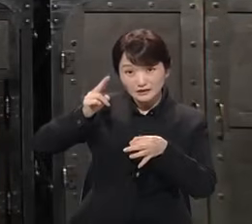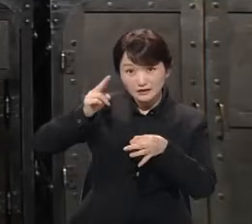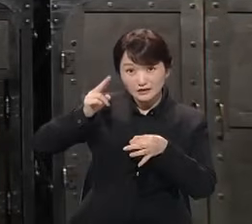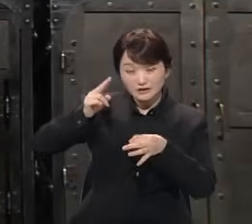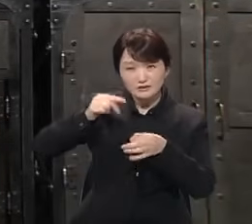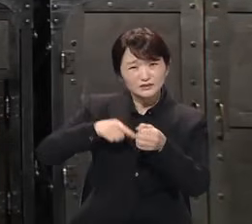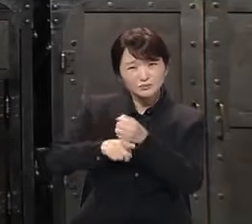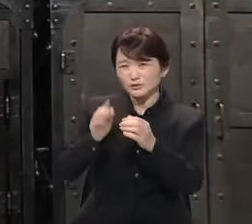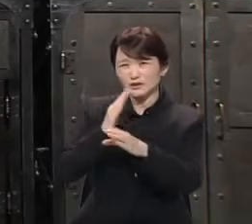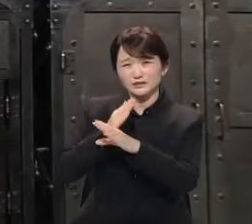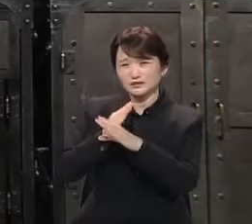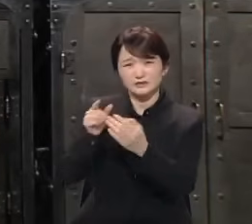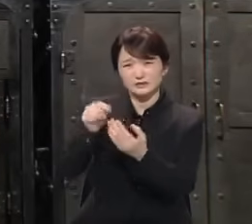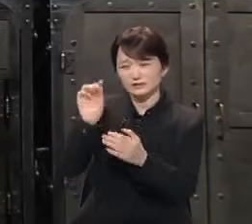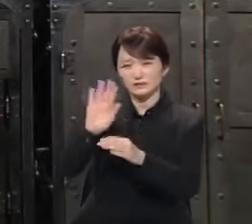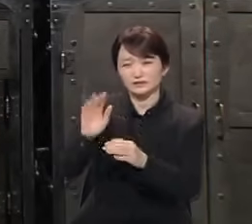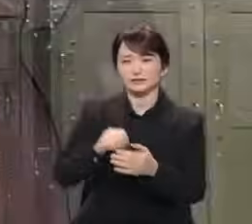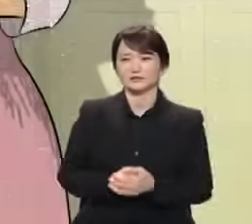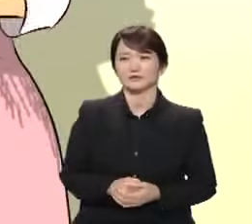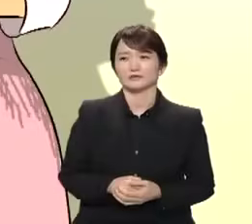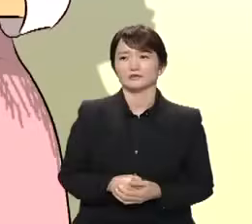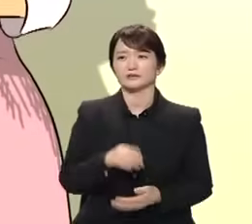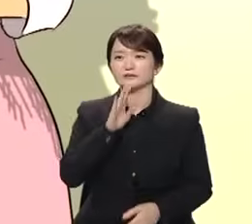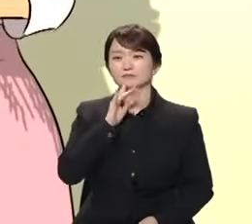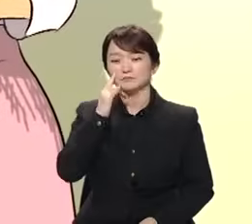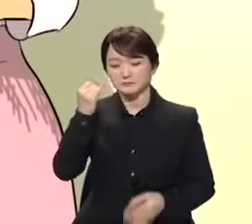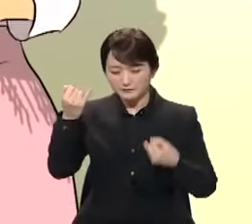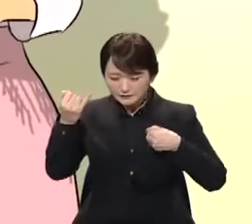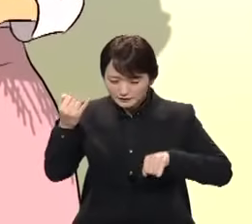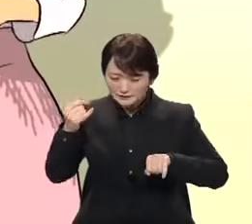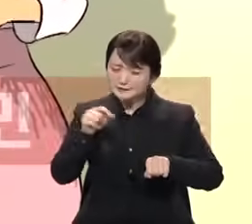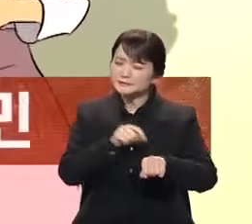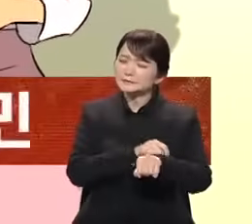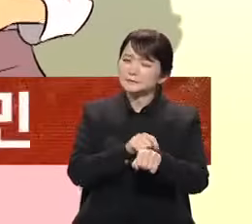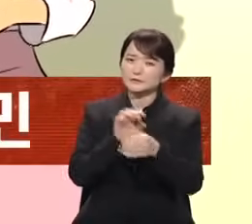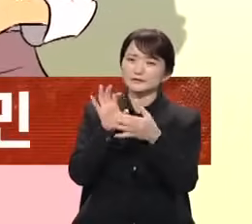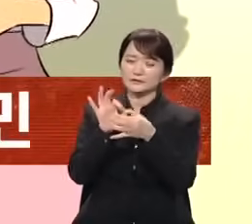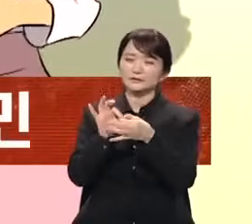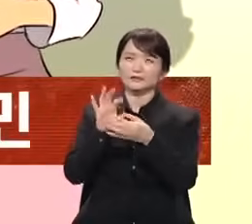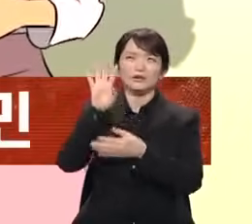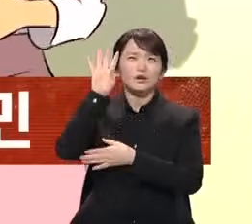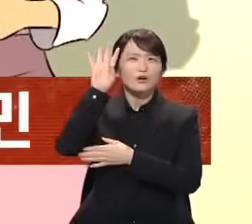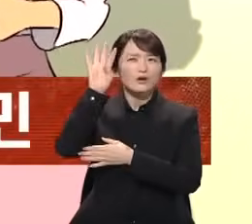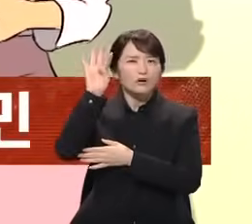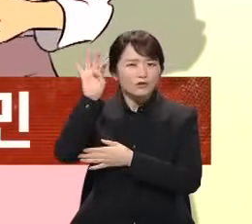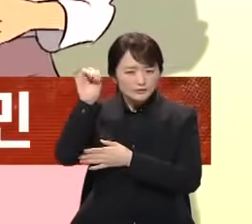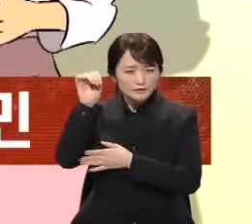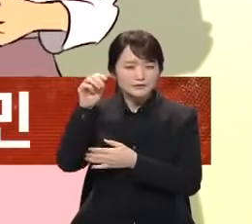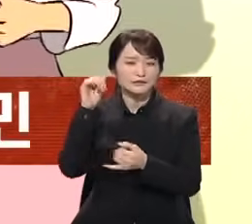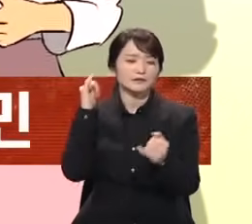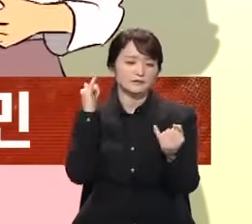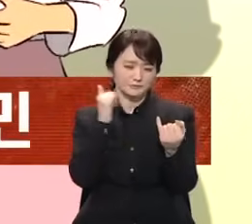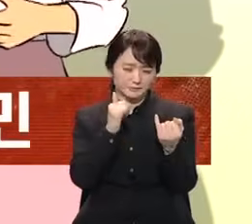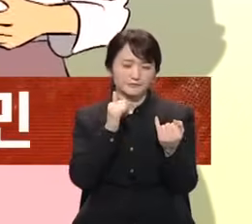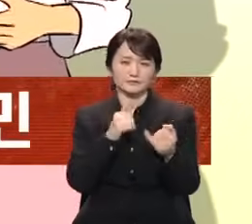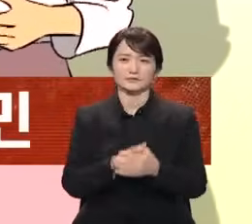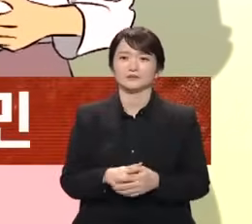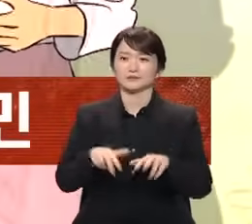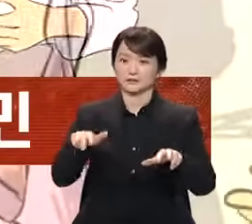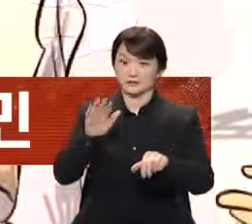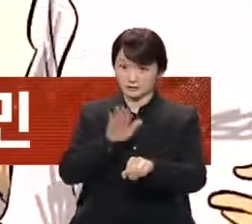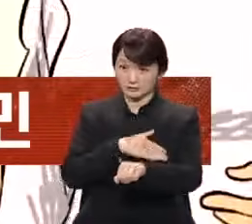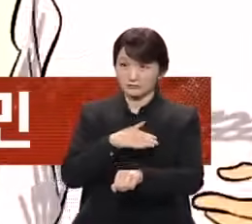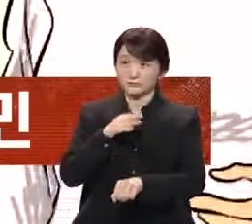너무 딸에겐 특별하기 때문에 엄마는 언젠간 연락이 될 텐데 지금은 분명히 잘못한 분이 어머니가